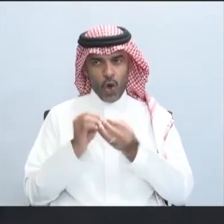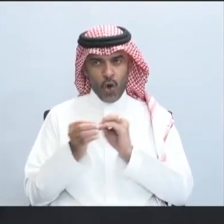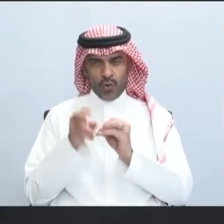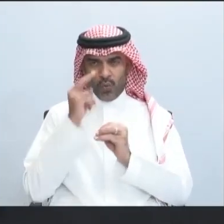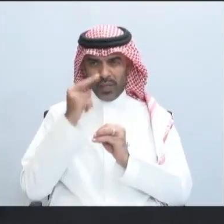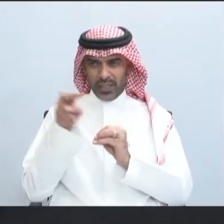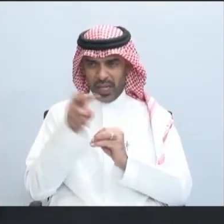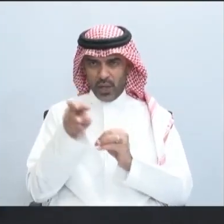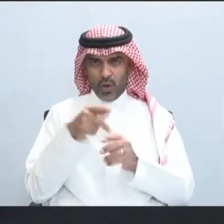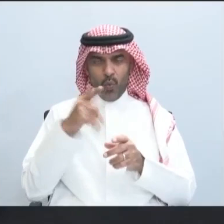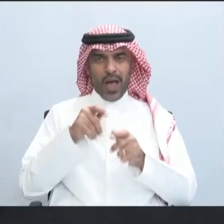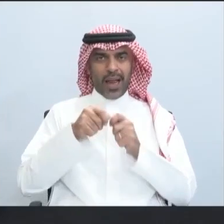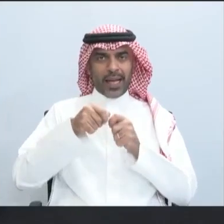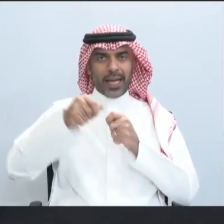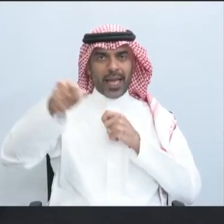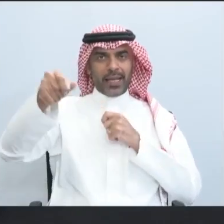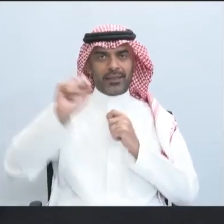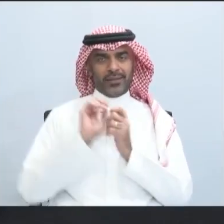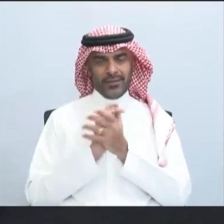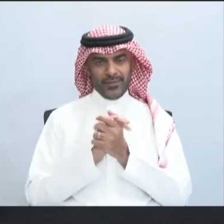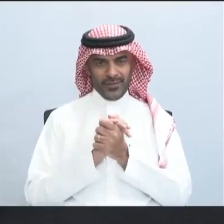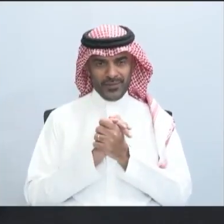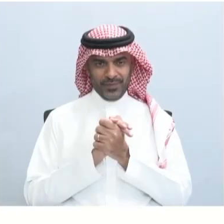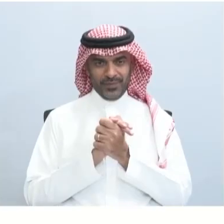والقياس لقياس الطول